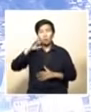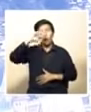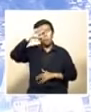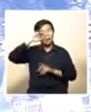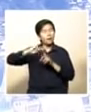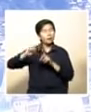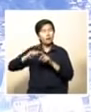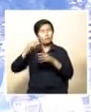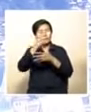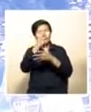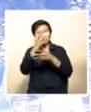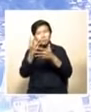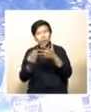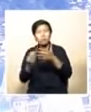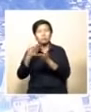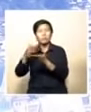ชิ้น